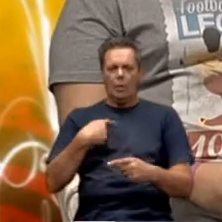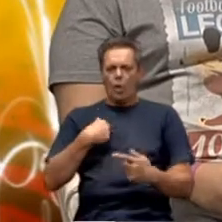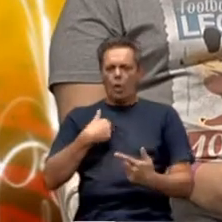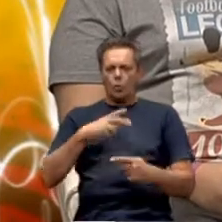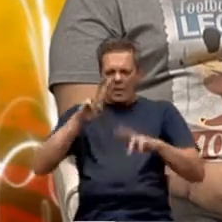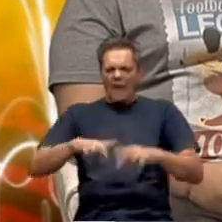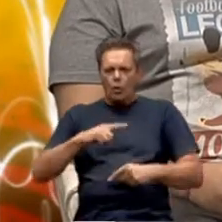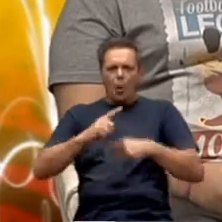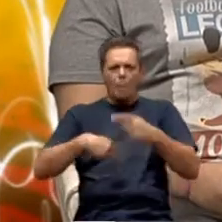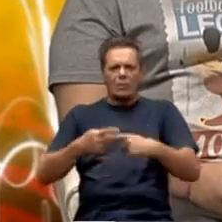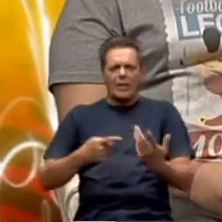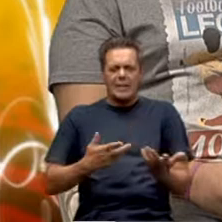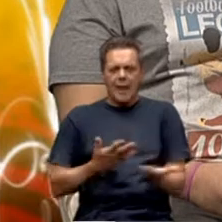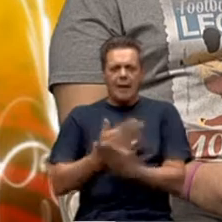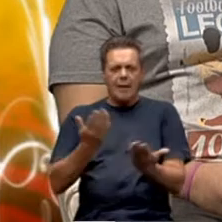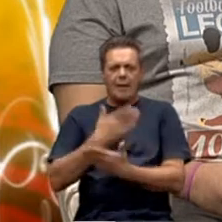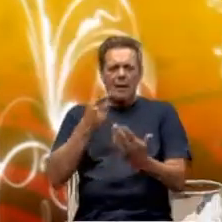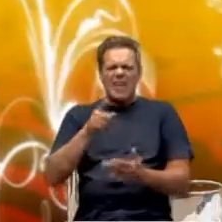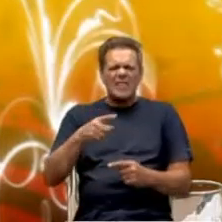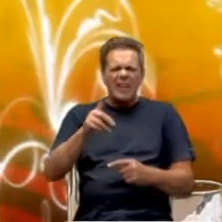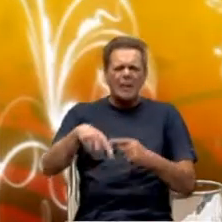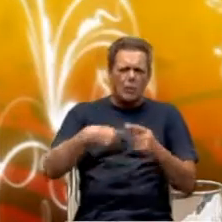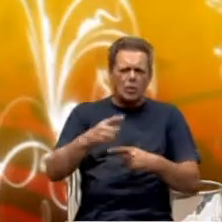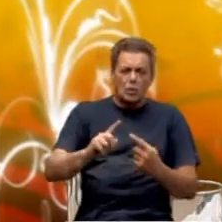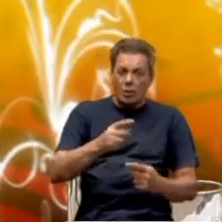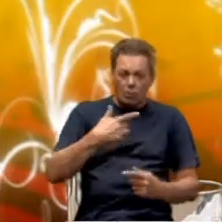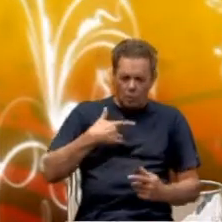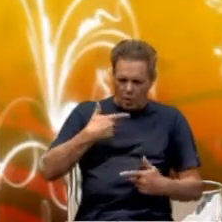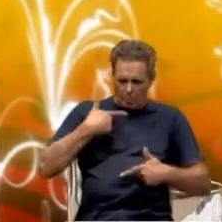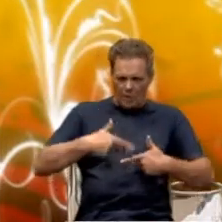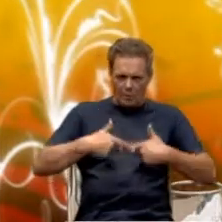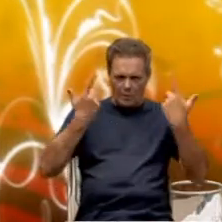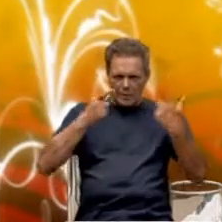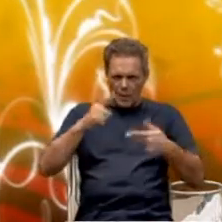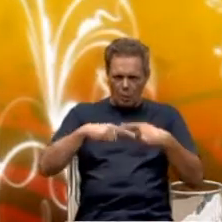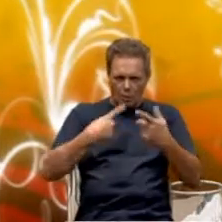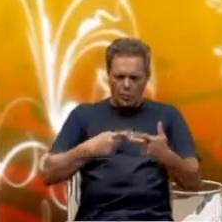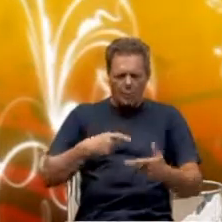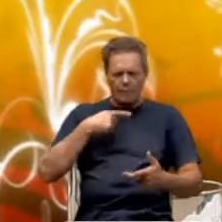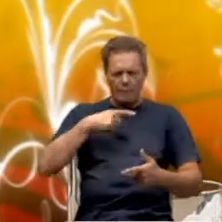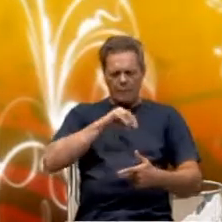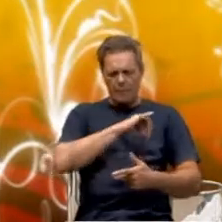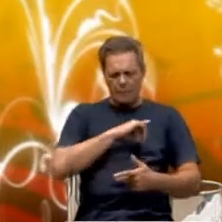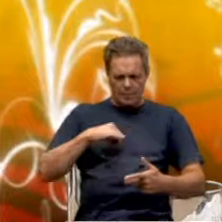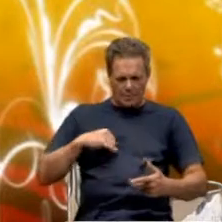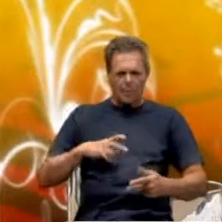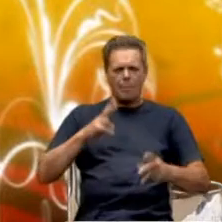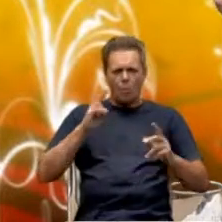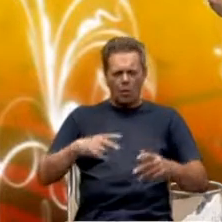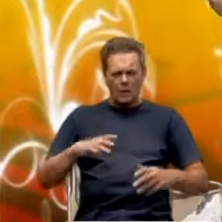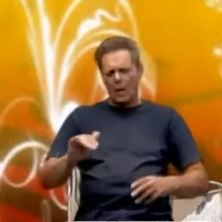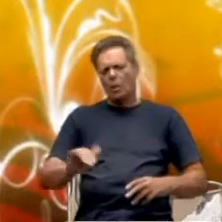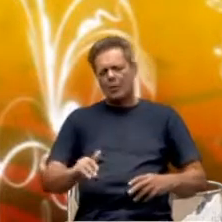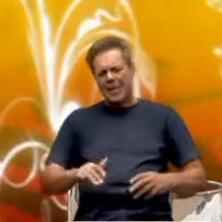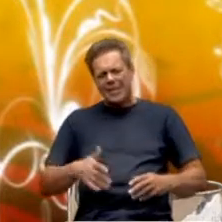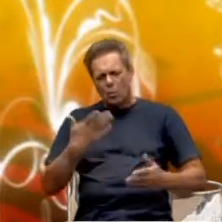treba predlagati. Zapravo, sve te posljedice koje mi ne znamo da su posljedice toga, to vi morate i današnjoj djeci u tom